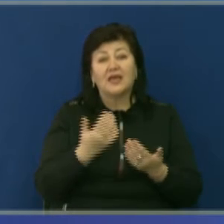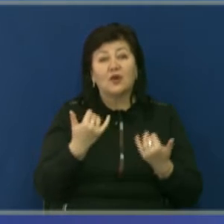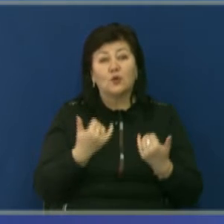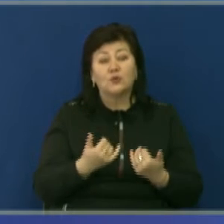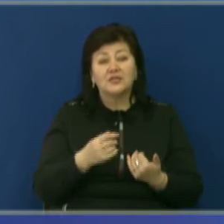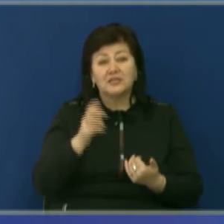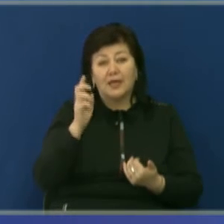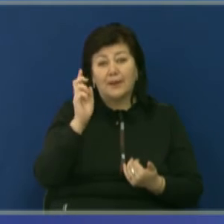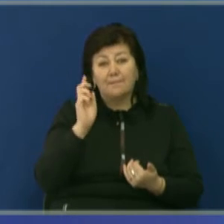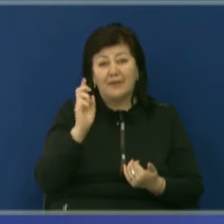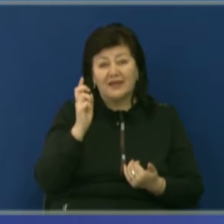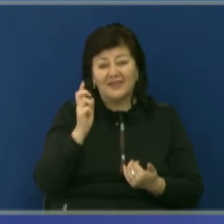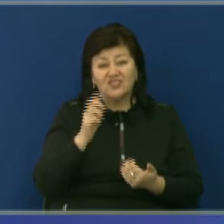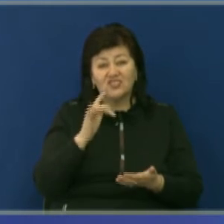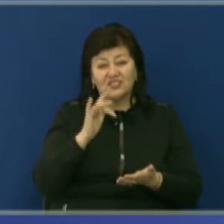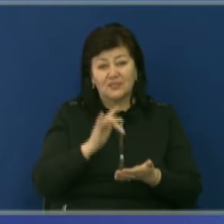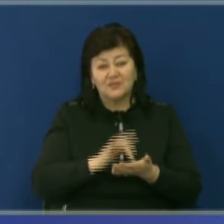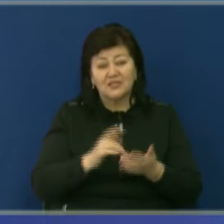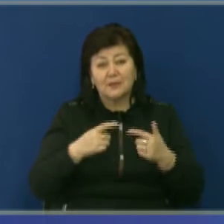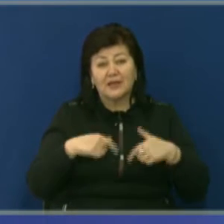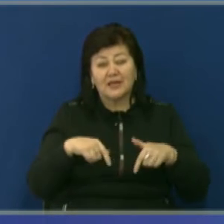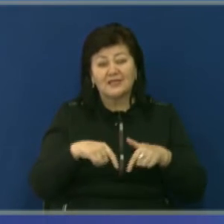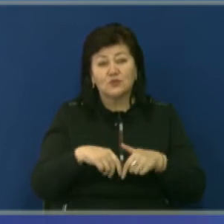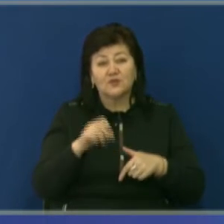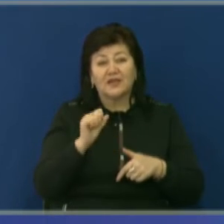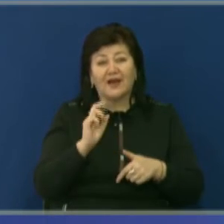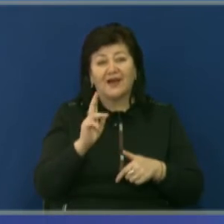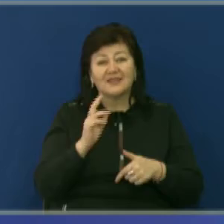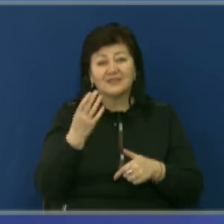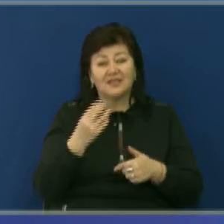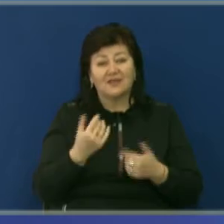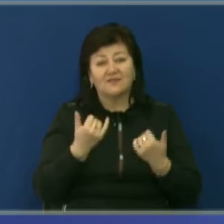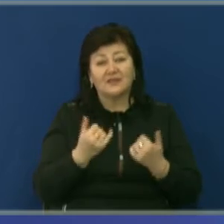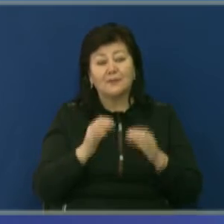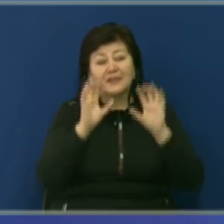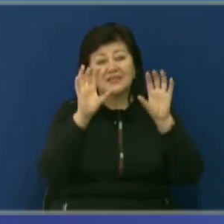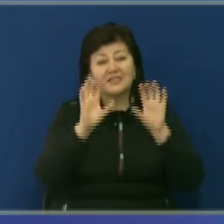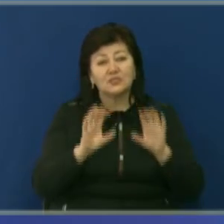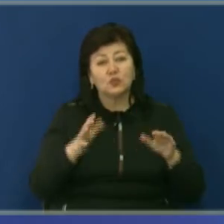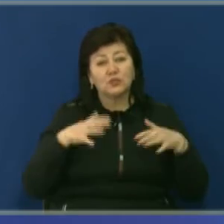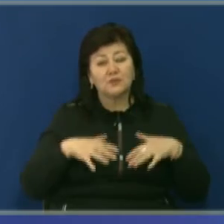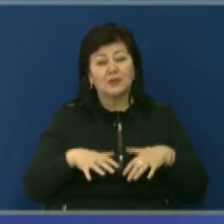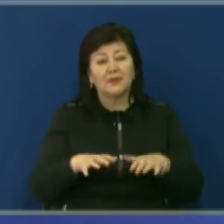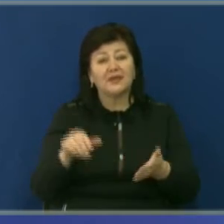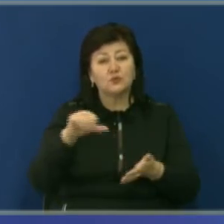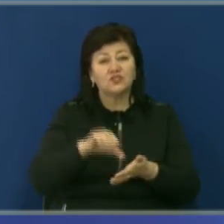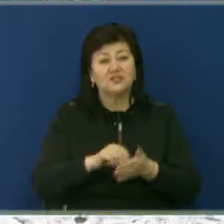қаламыздағы биологиялық орталық экологиялық акция ұйымдастырды. Жыл сайынғы дәстүрлі шараға бұл жылы 100-ден астам оқушы